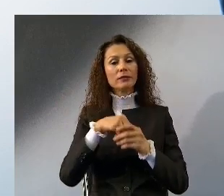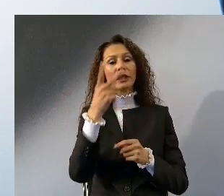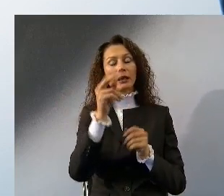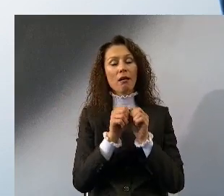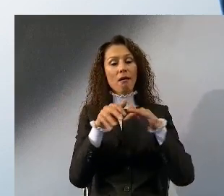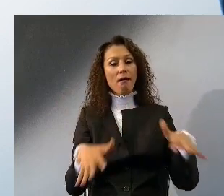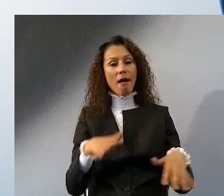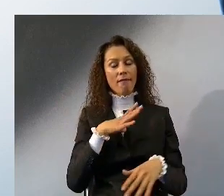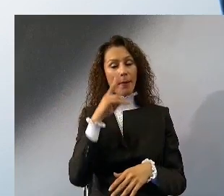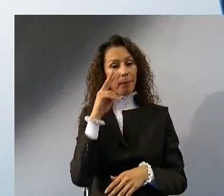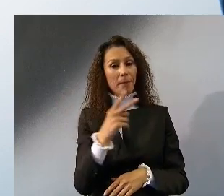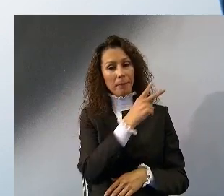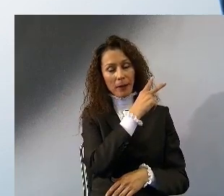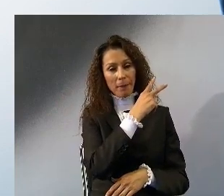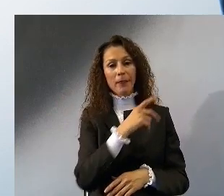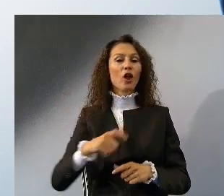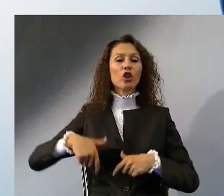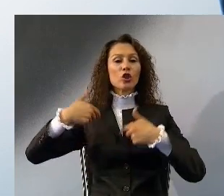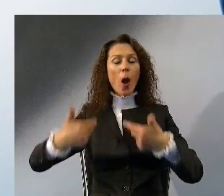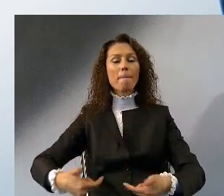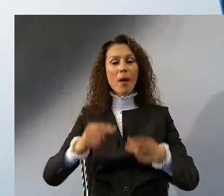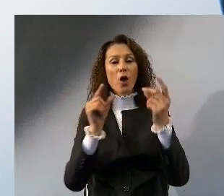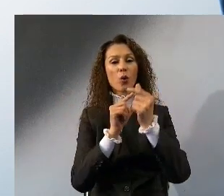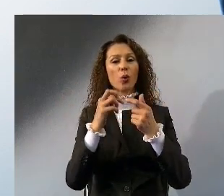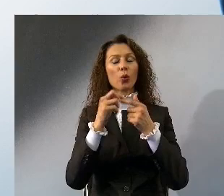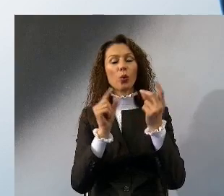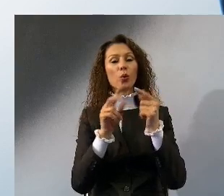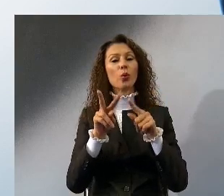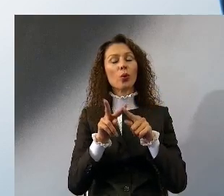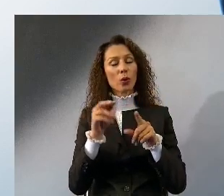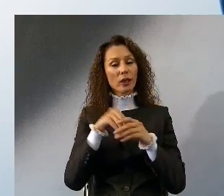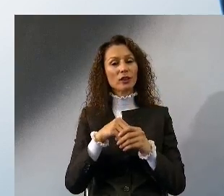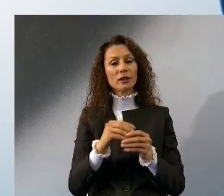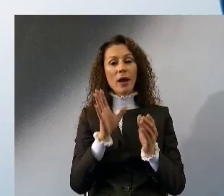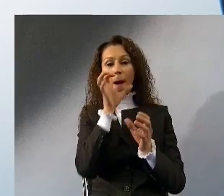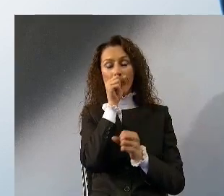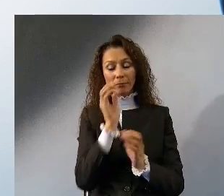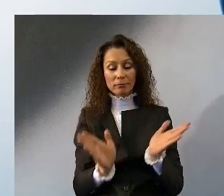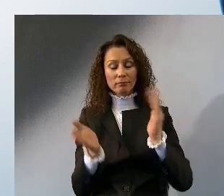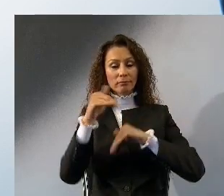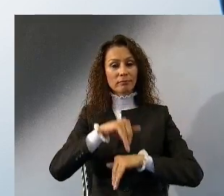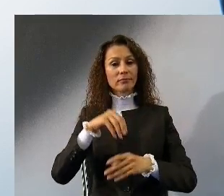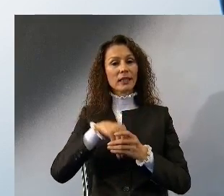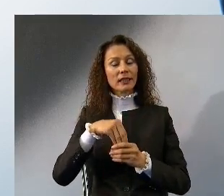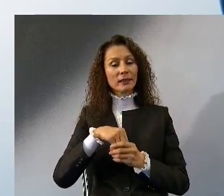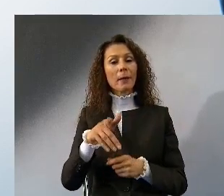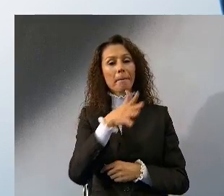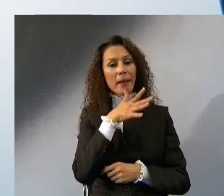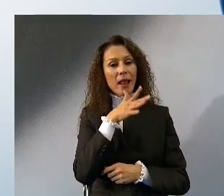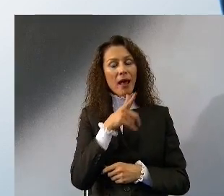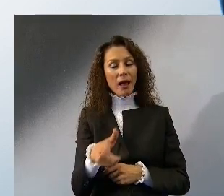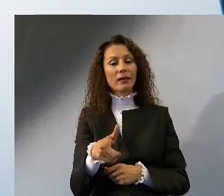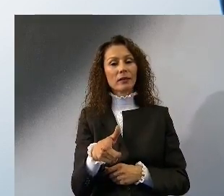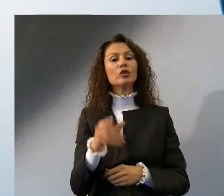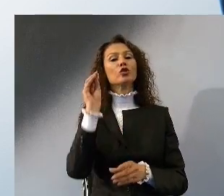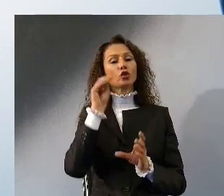burada. Dökme ürün yerine üreticinin doğrudan ürünün ambalaja gireceği süreci bilerek bu üretimi